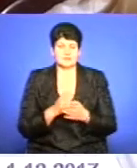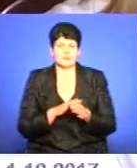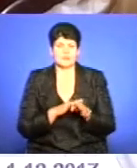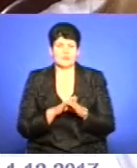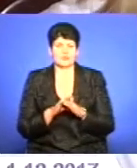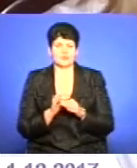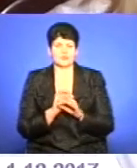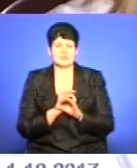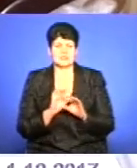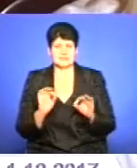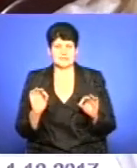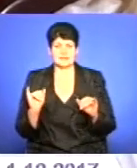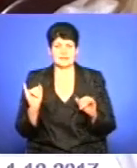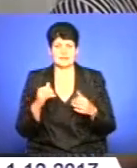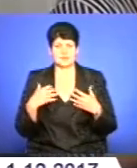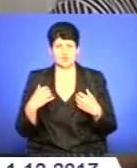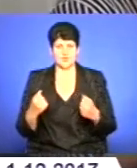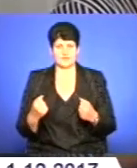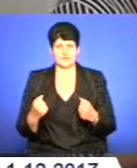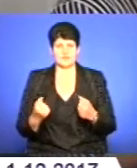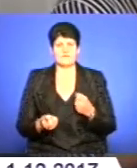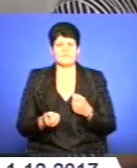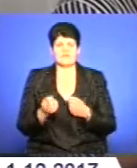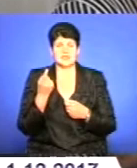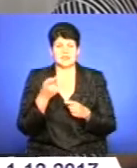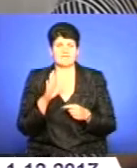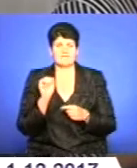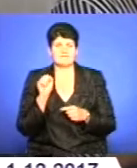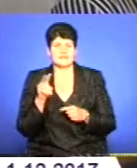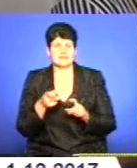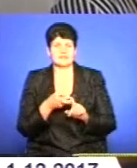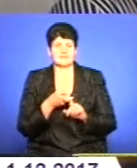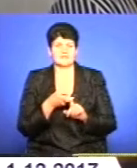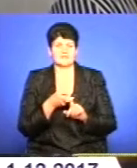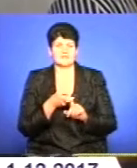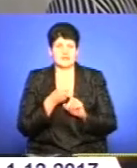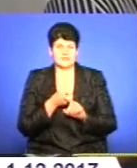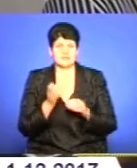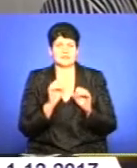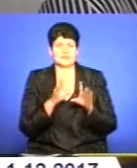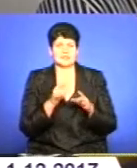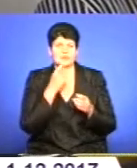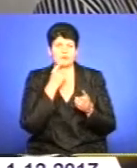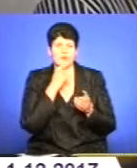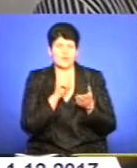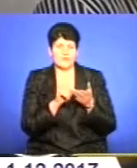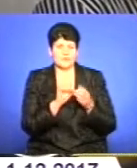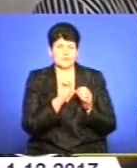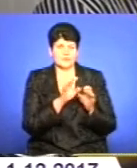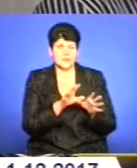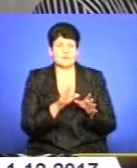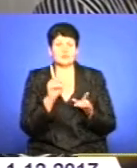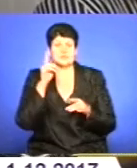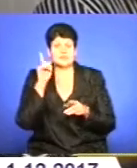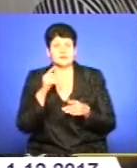повноцінним і, скажімо так, здоровим. Аби виявити ВІЛ-інфекцію, потрібно здати аналіз крові. Вже на наступний день ви знатимете, чи є